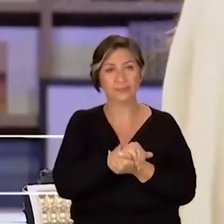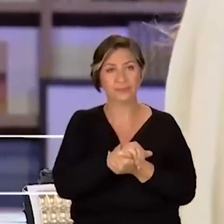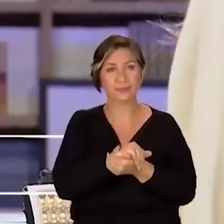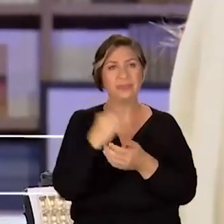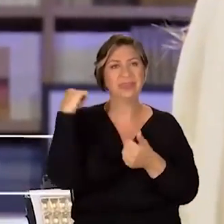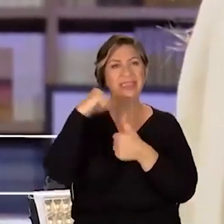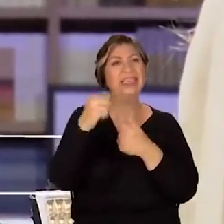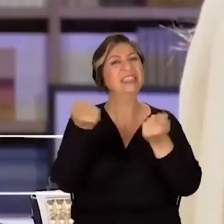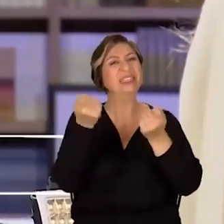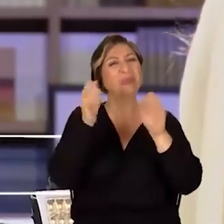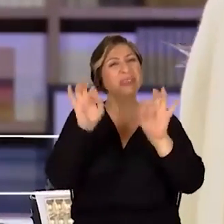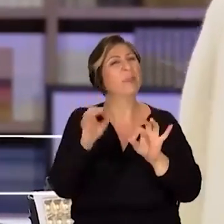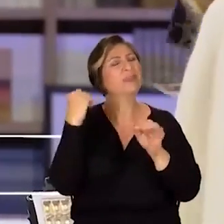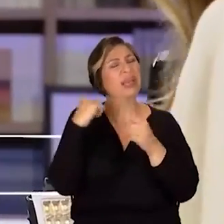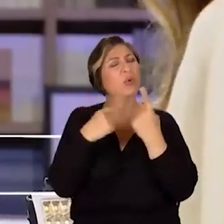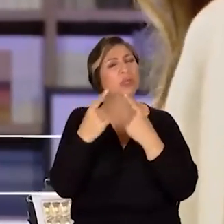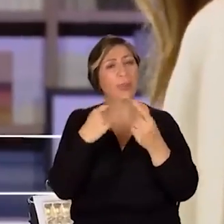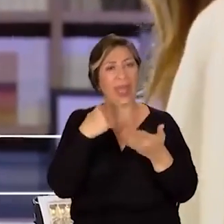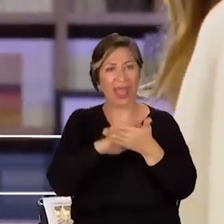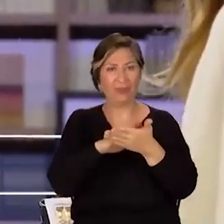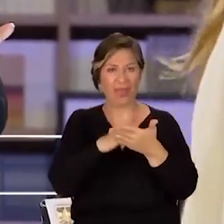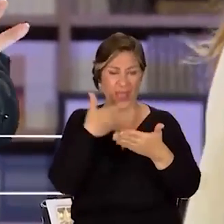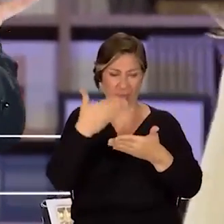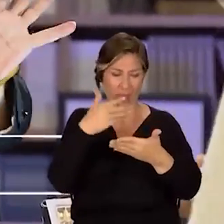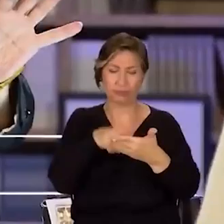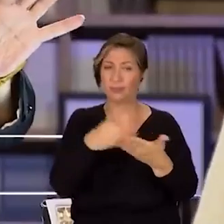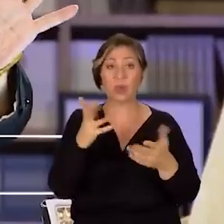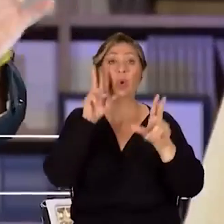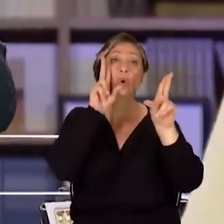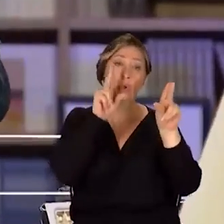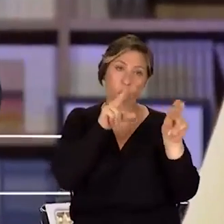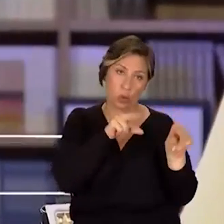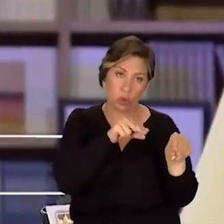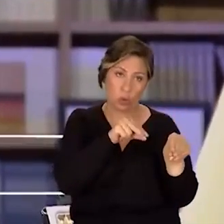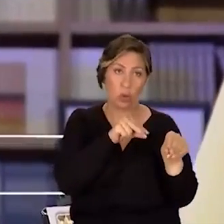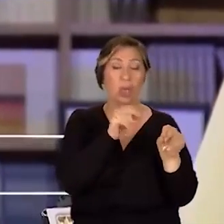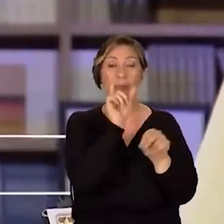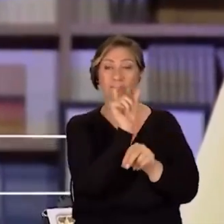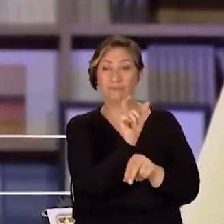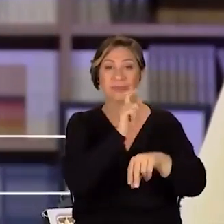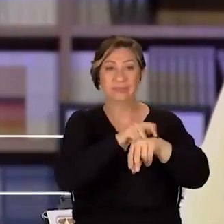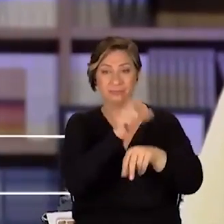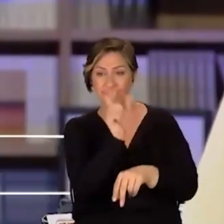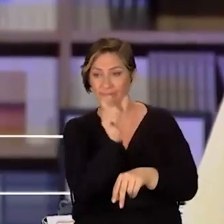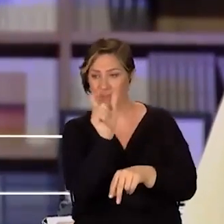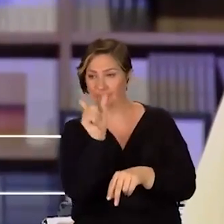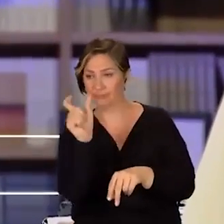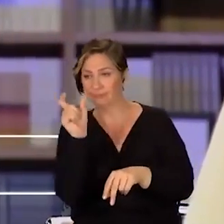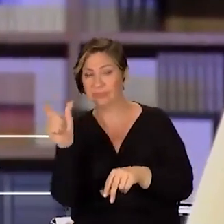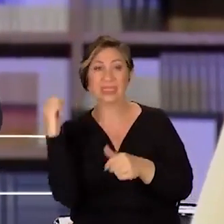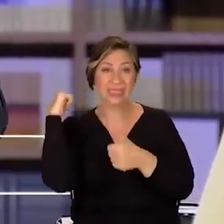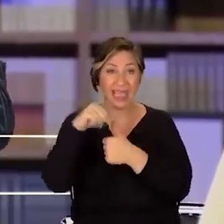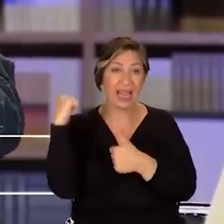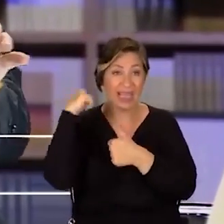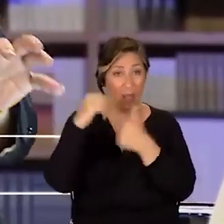tekrar işin başına dönelim yani. Elimdeki tarif şu. Diyor ki uyku periyotlar halinde tekrarlanan